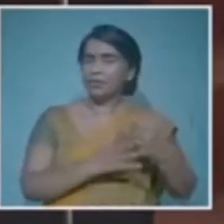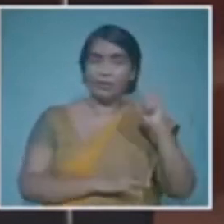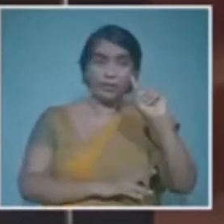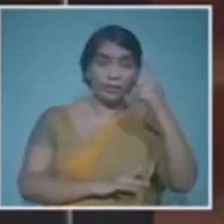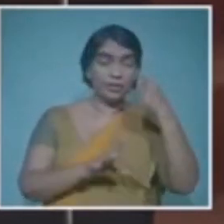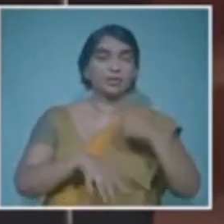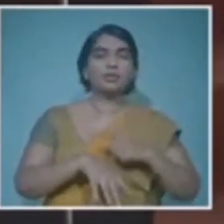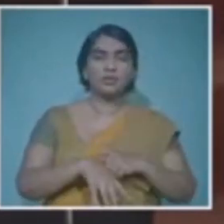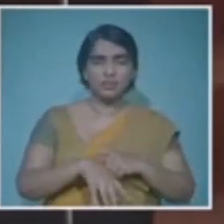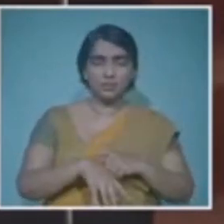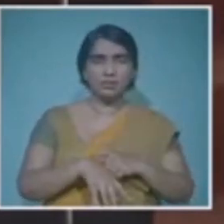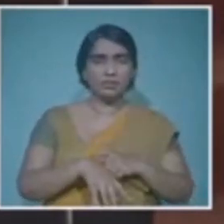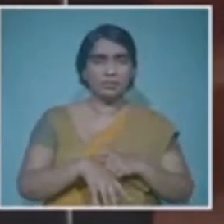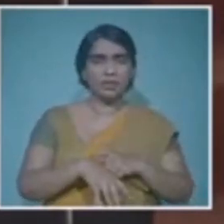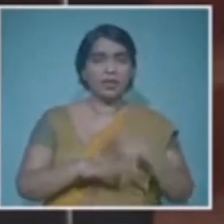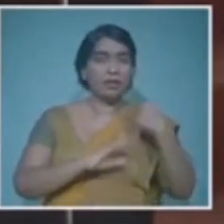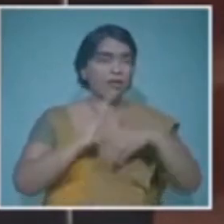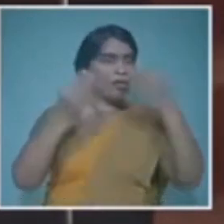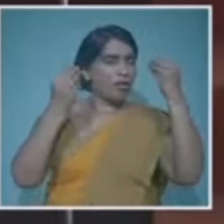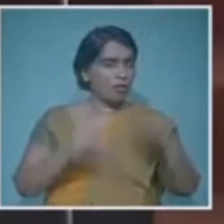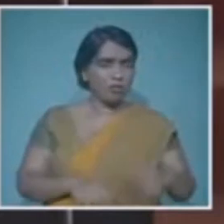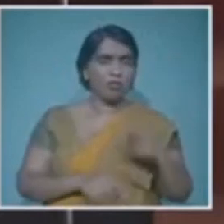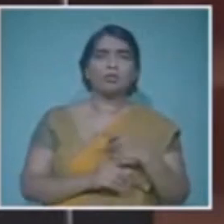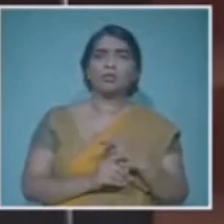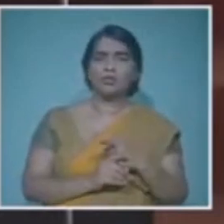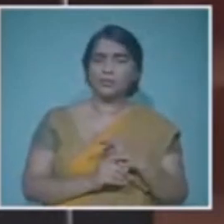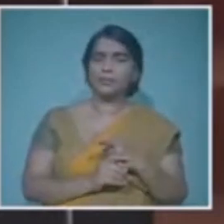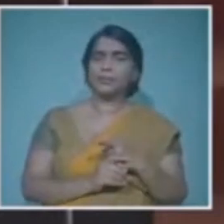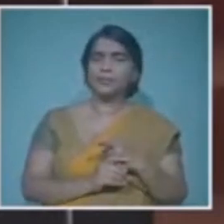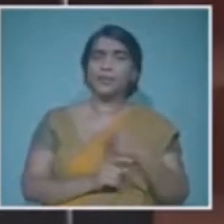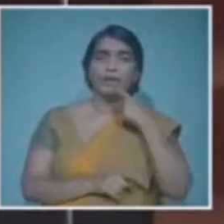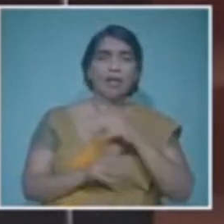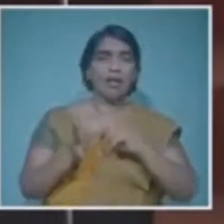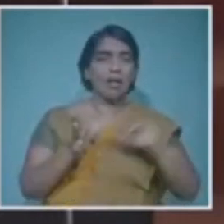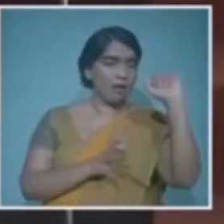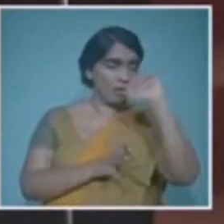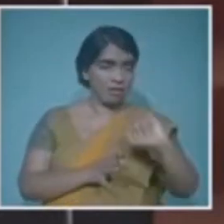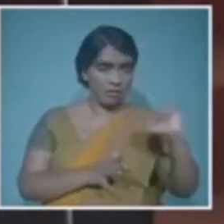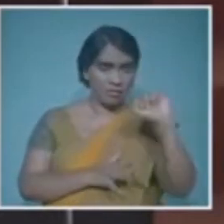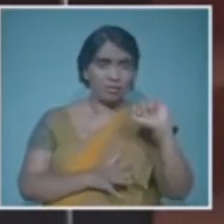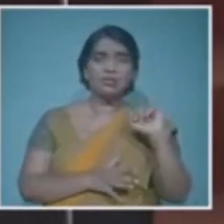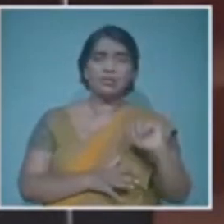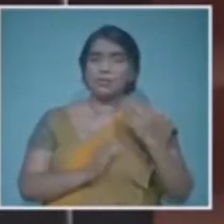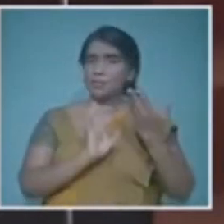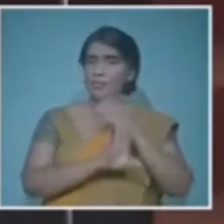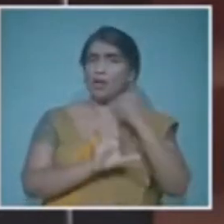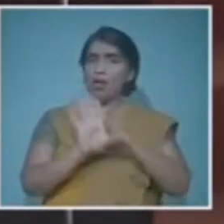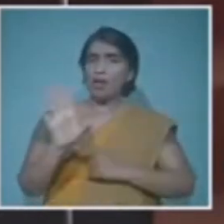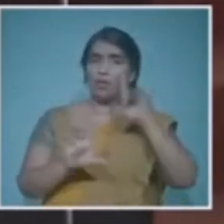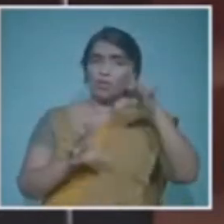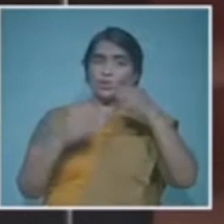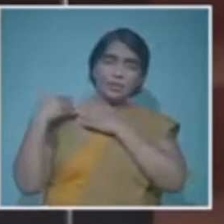වතාවට රට බංකොලොත් කරපු මේ ආසියාවේ පසුගිය අවුරුදු 100